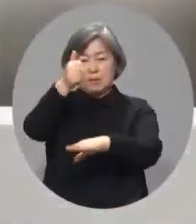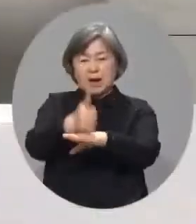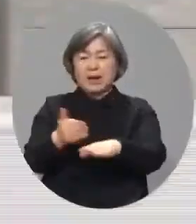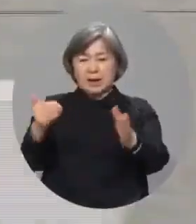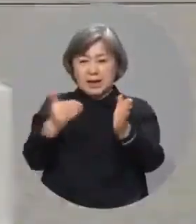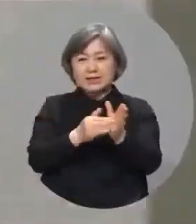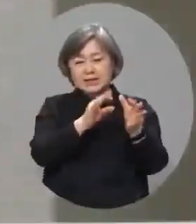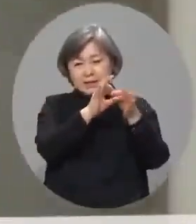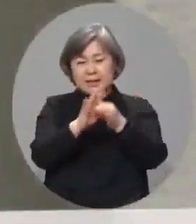이어질 예정입니다